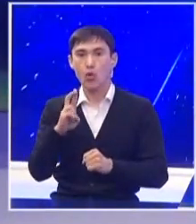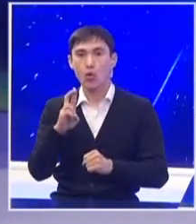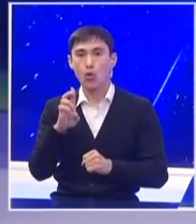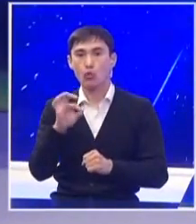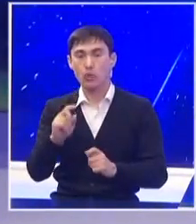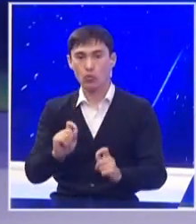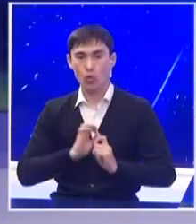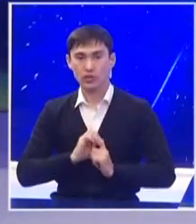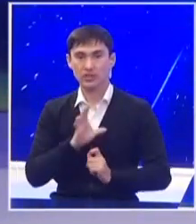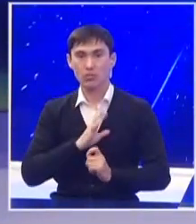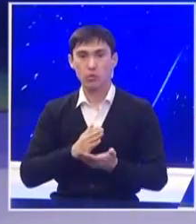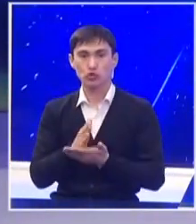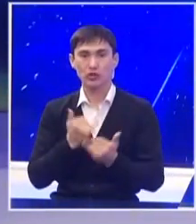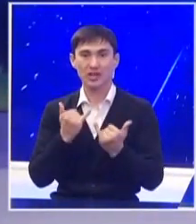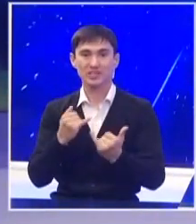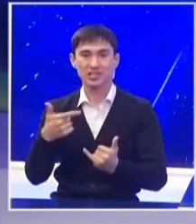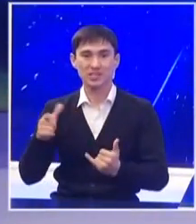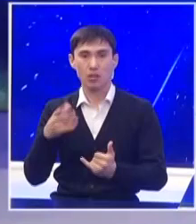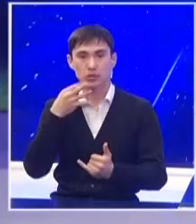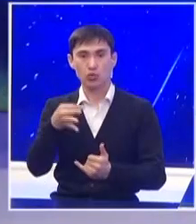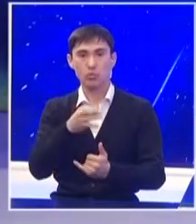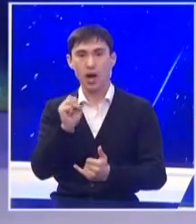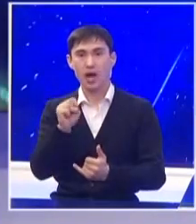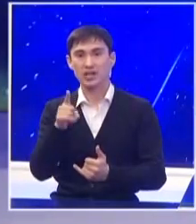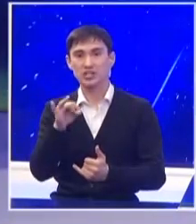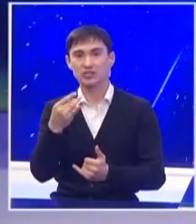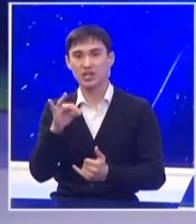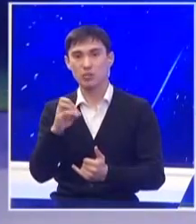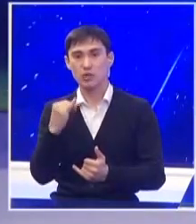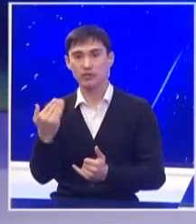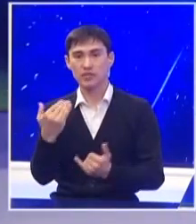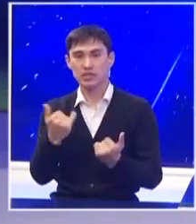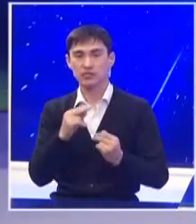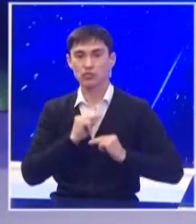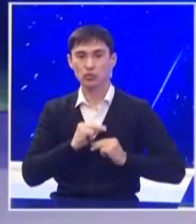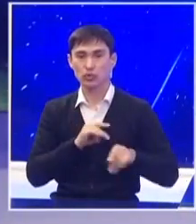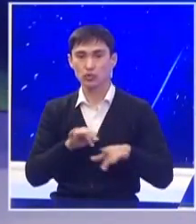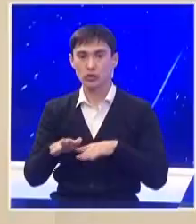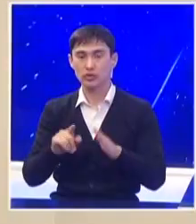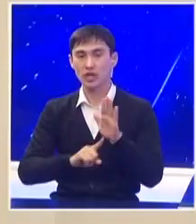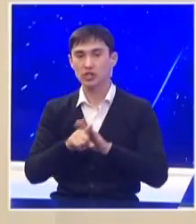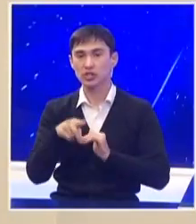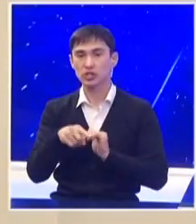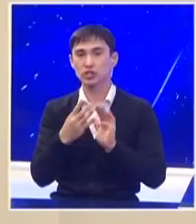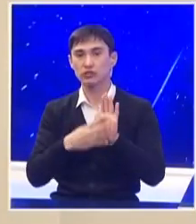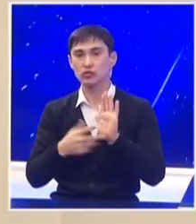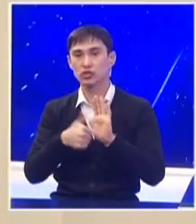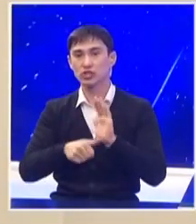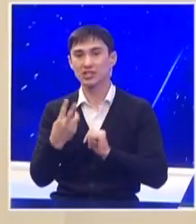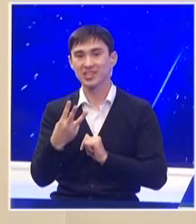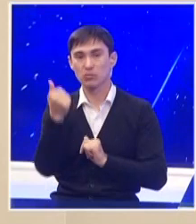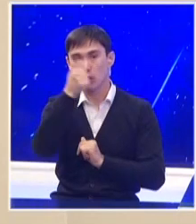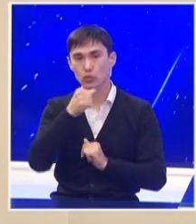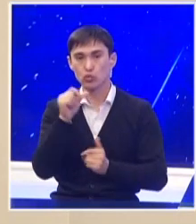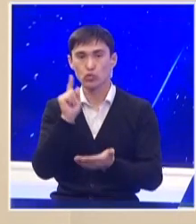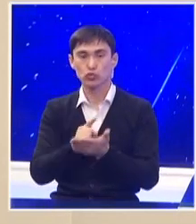Курмет, почетному гражданину Алматинской области Акишаю Жайлаубекову. Свою трудовую деятельность он начал в 1963 году